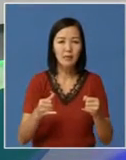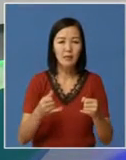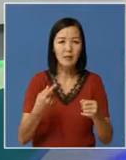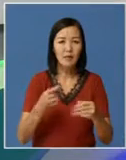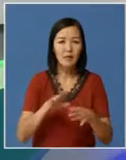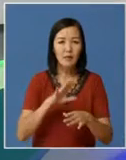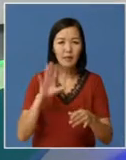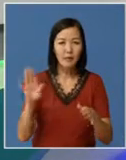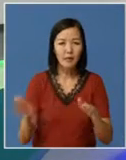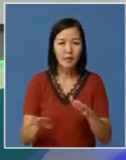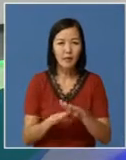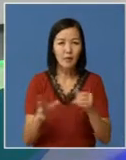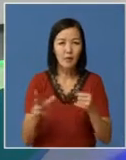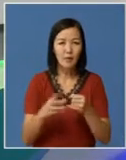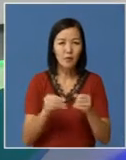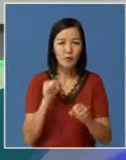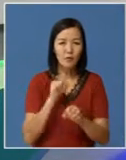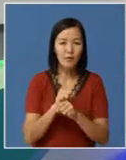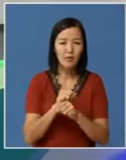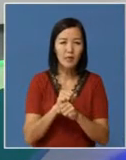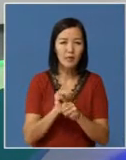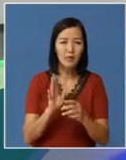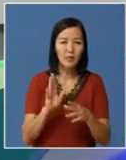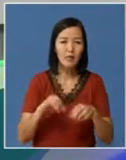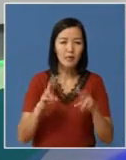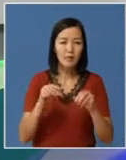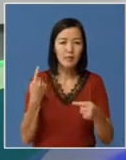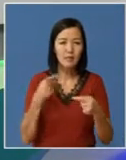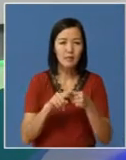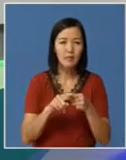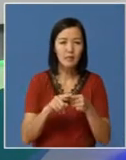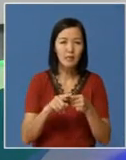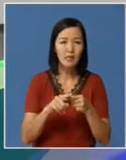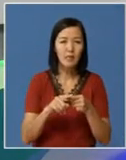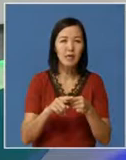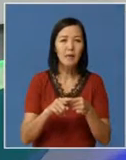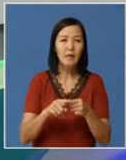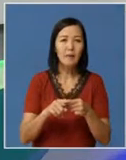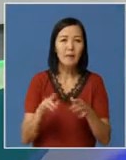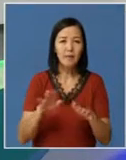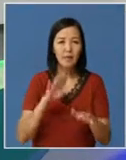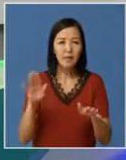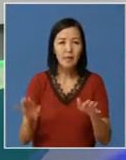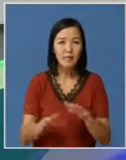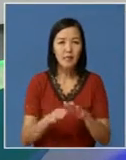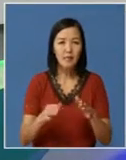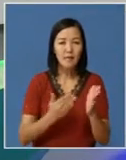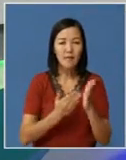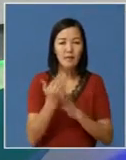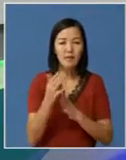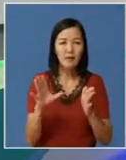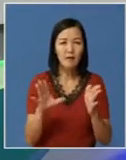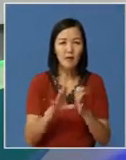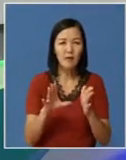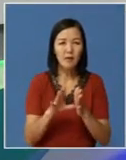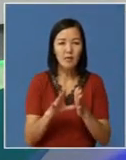улицу. И поэтому перекрыли с собой дорогу к спецтехнике, сообщает закон КИЗ со ссылкой на Первый канал Евразия. Прокладка высоковольтной линии